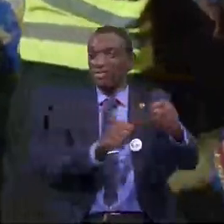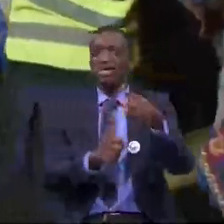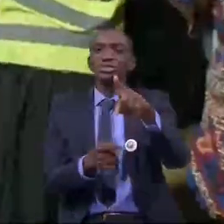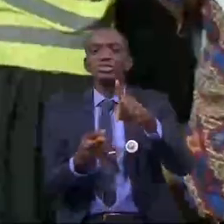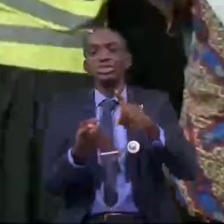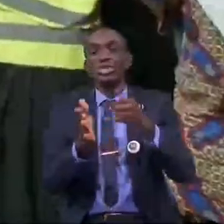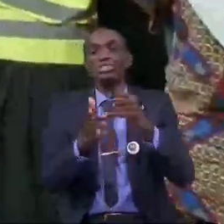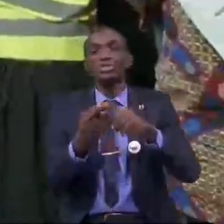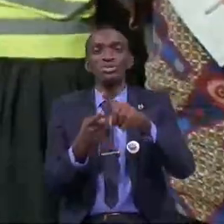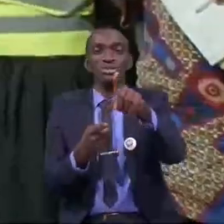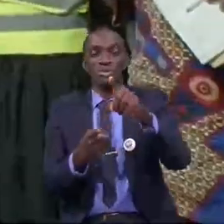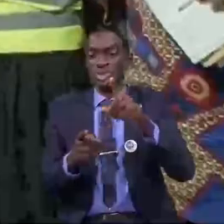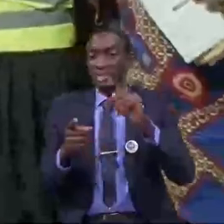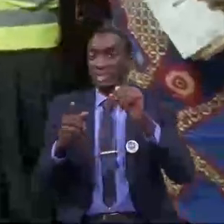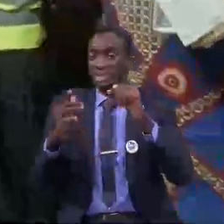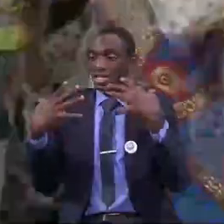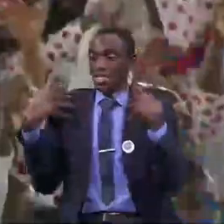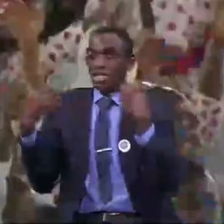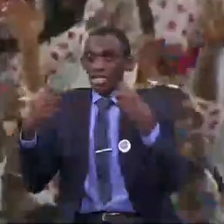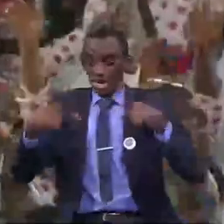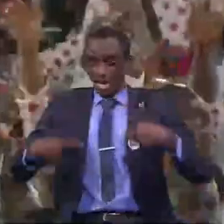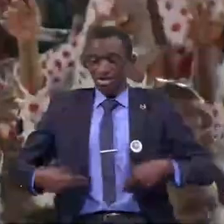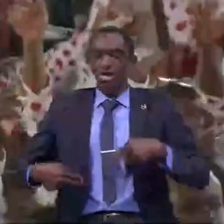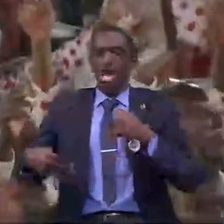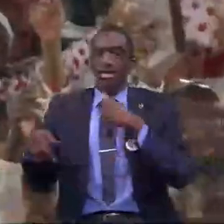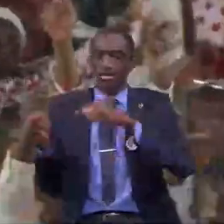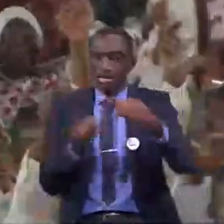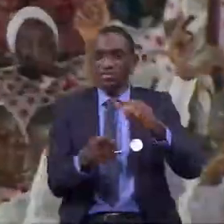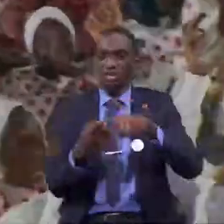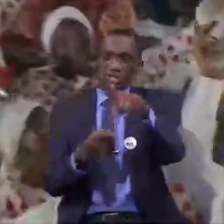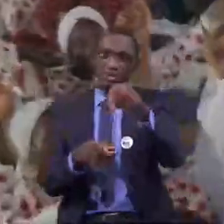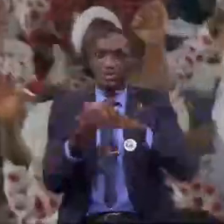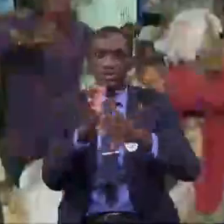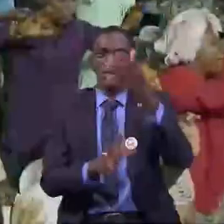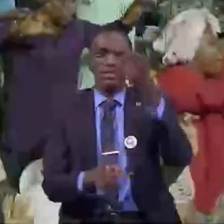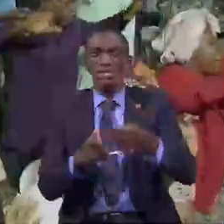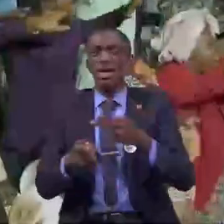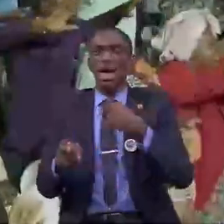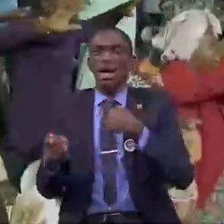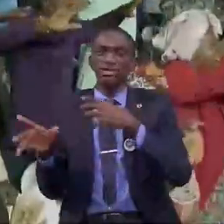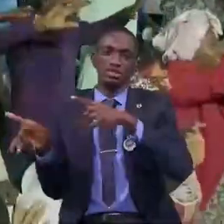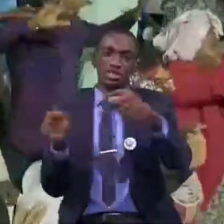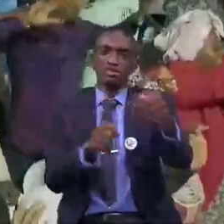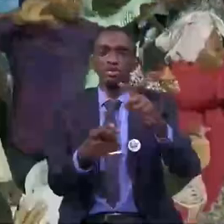transmets. Je vous le transfère. Je vous transfère cela.